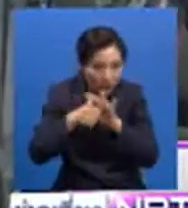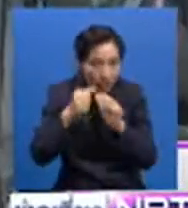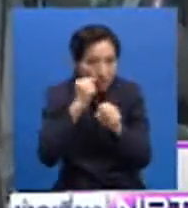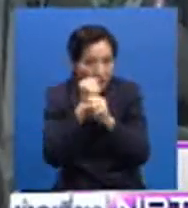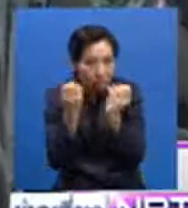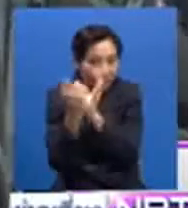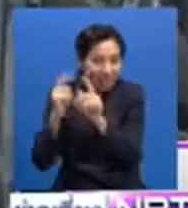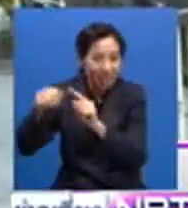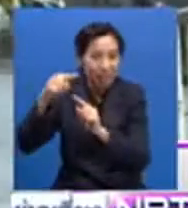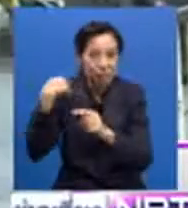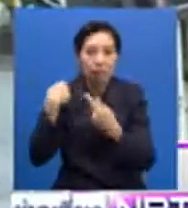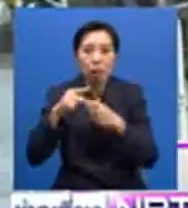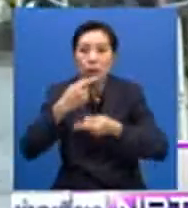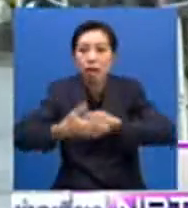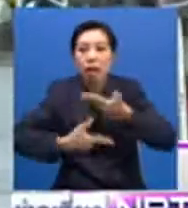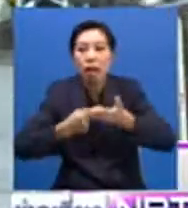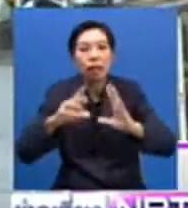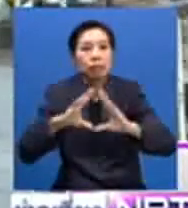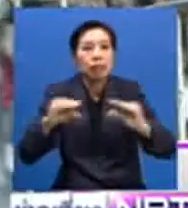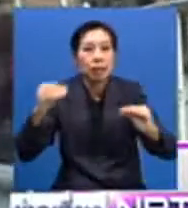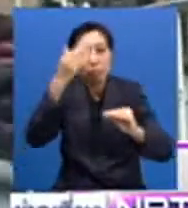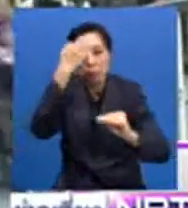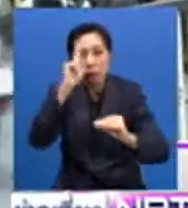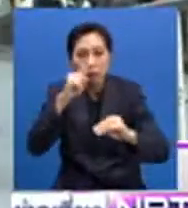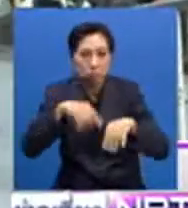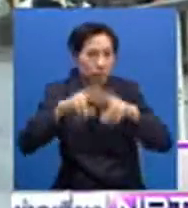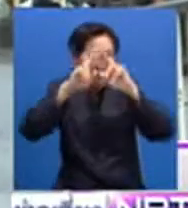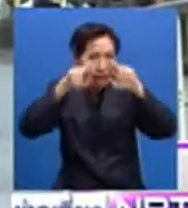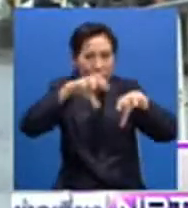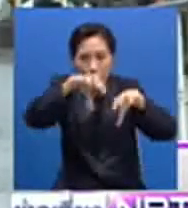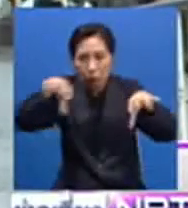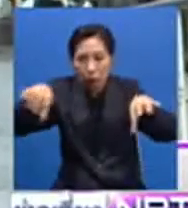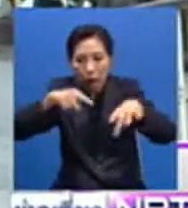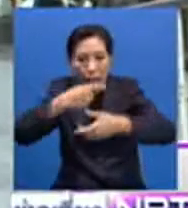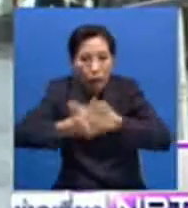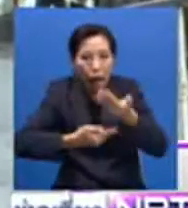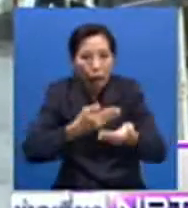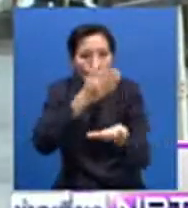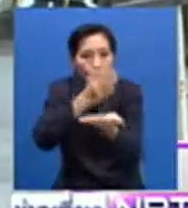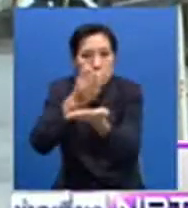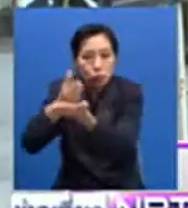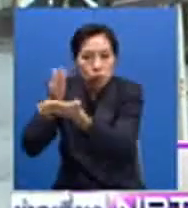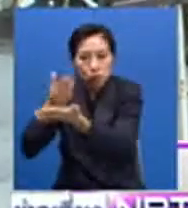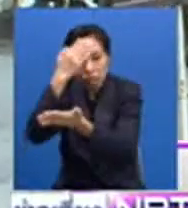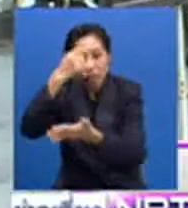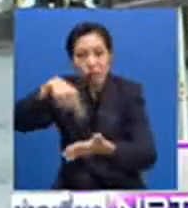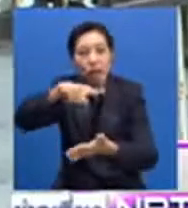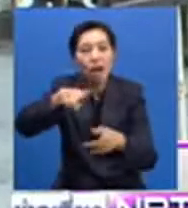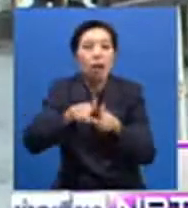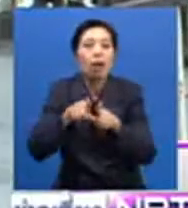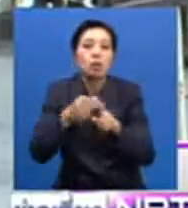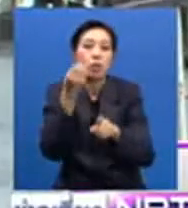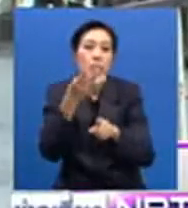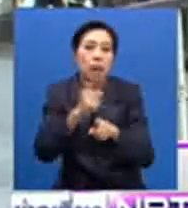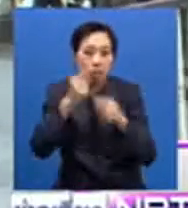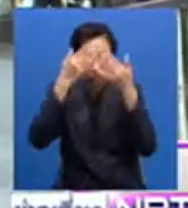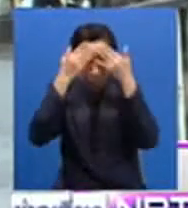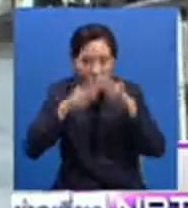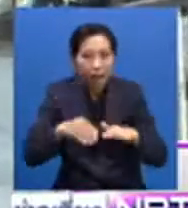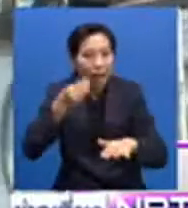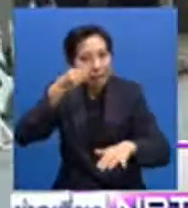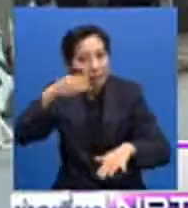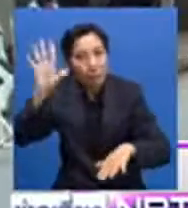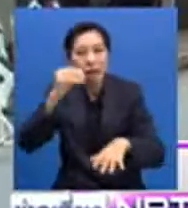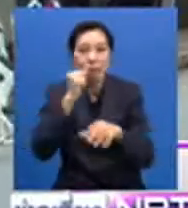จะเงียบเหงาเนื่องจากพ่อค้าแม่ค้าซึ่งส่วนใหญ่เป็นชาวไทยมุสลิมจะหยุดขายของเพื่อเดินทางกลับบ้านไปร่วมเฉลิมฉลองในเทศกาล